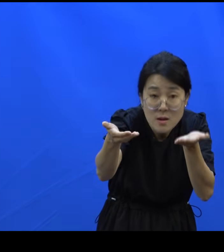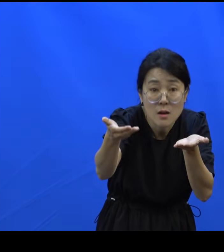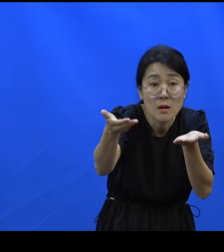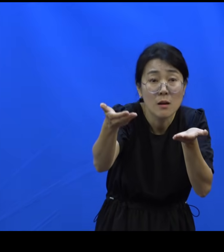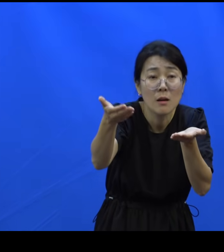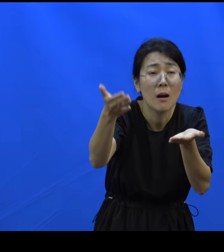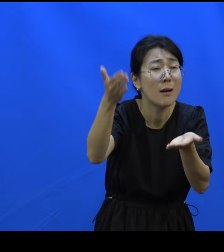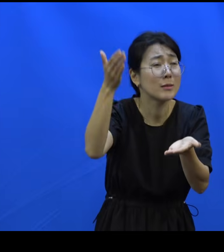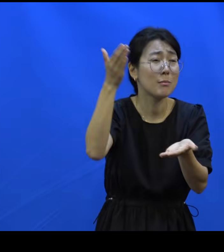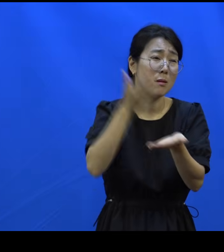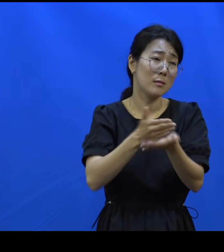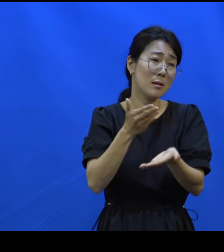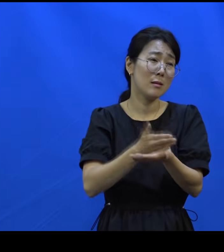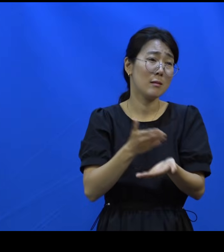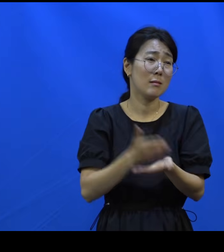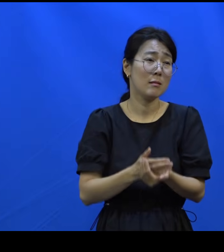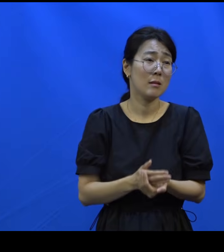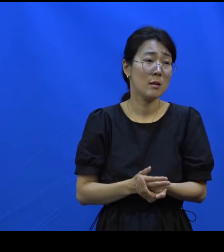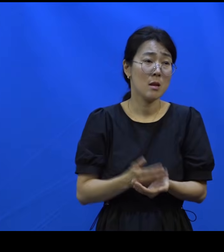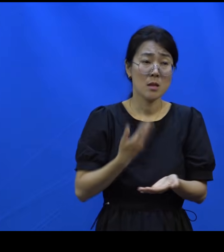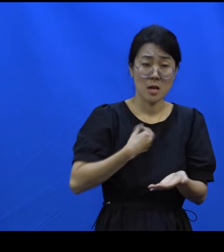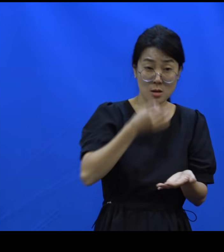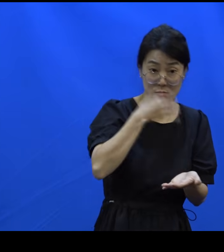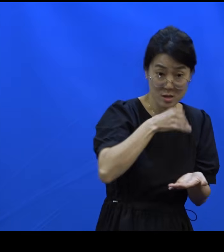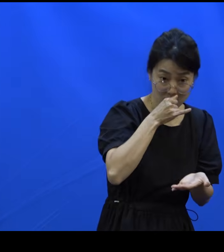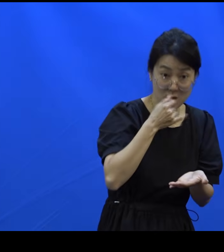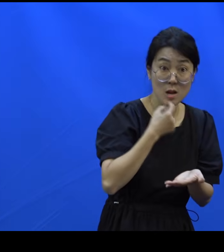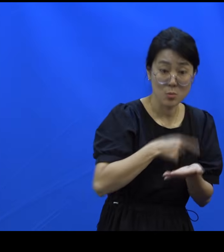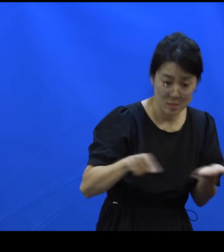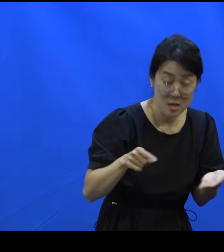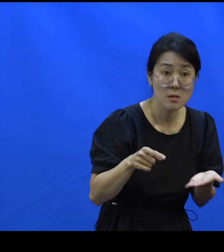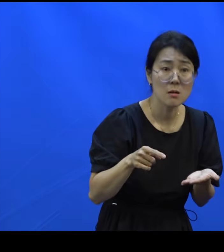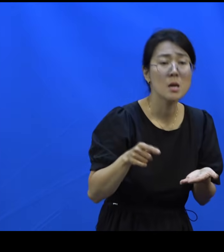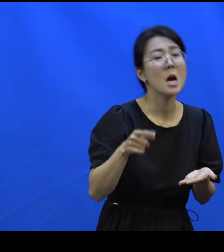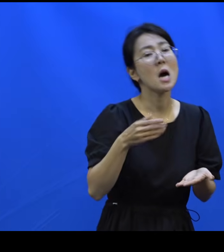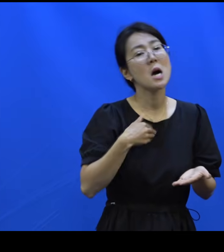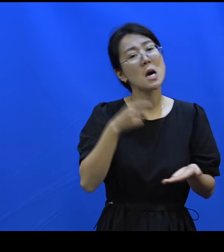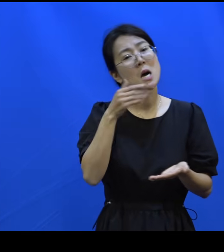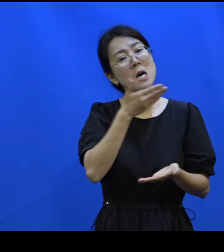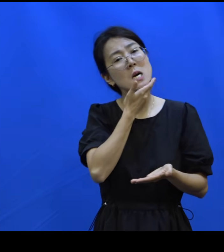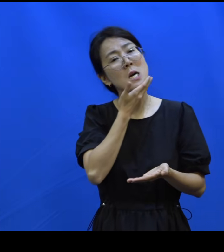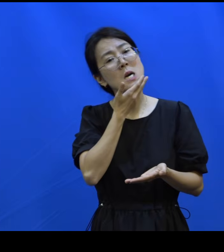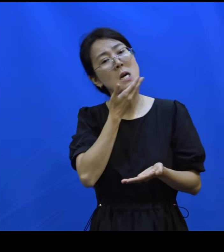많습니다. 그러나 하나님은 마지막 날에 정확한 판정을 내리실 것이고